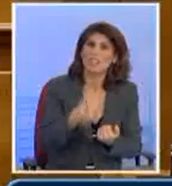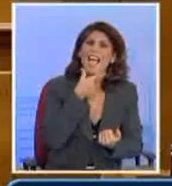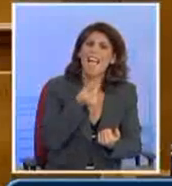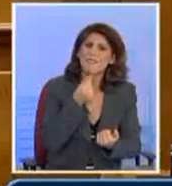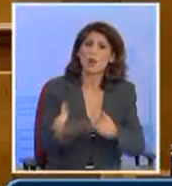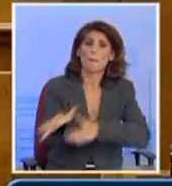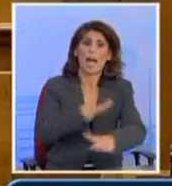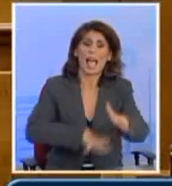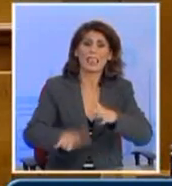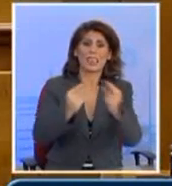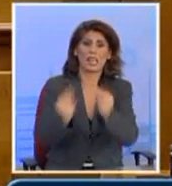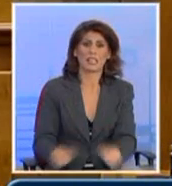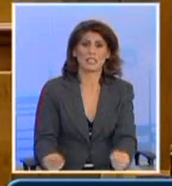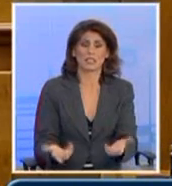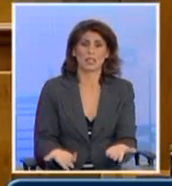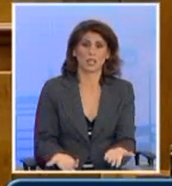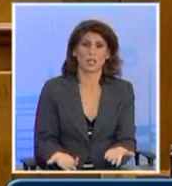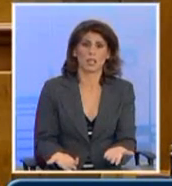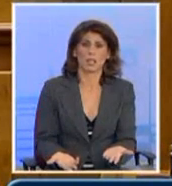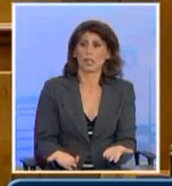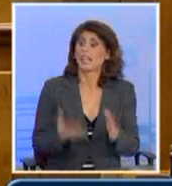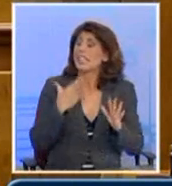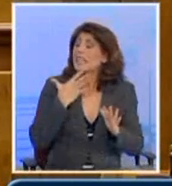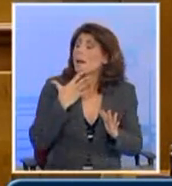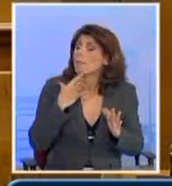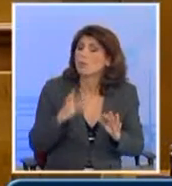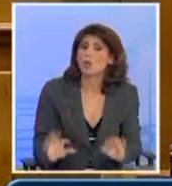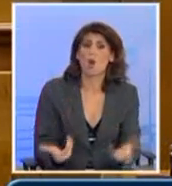εύκολη μαγική λύση? Για ποιο λόγο